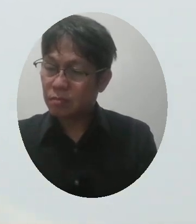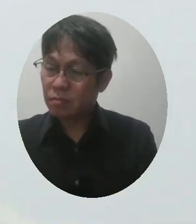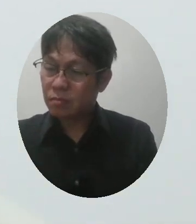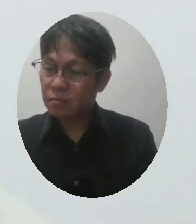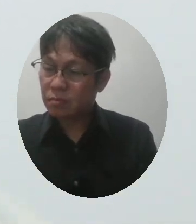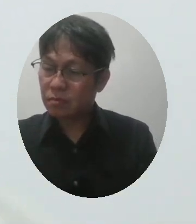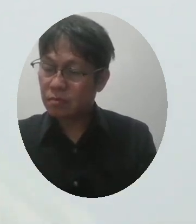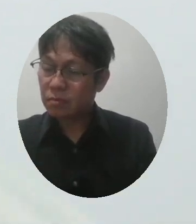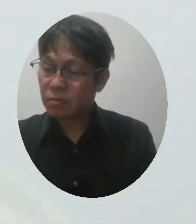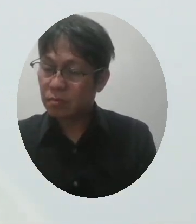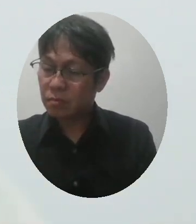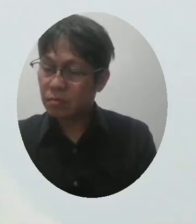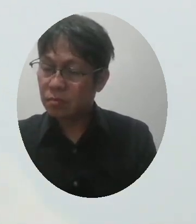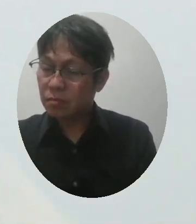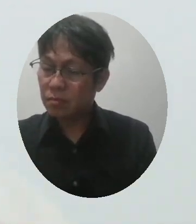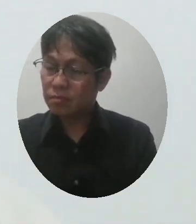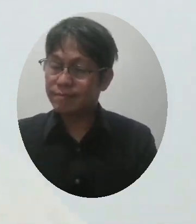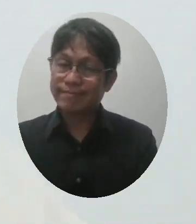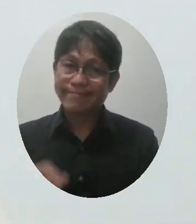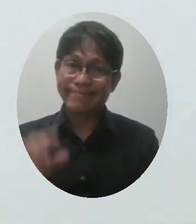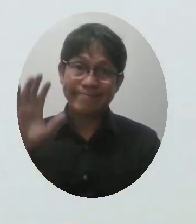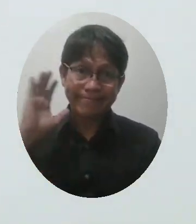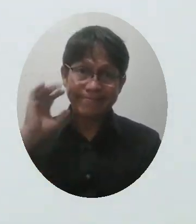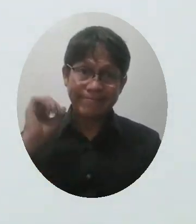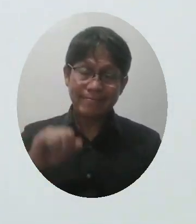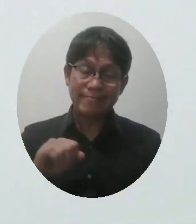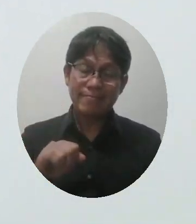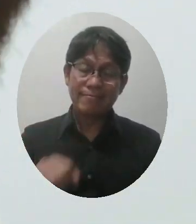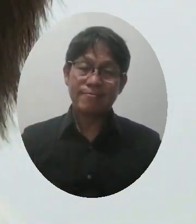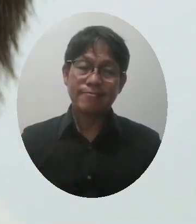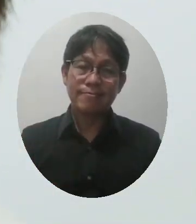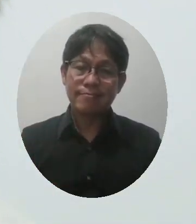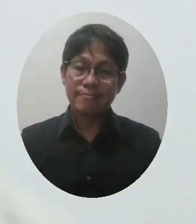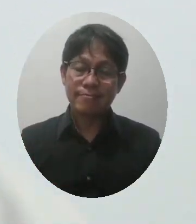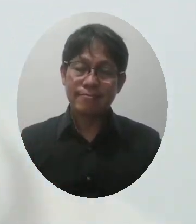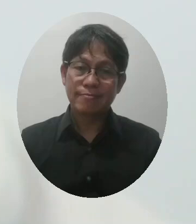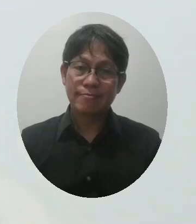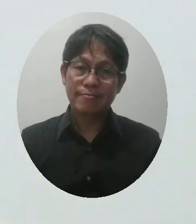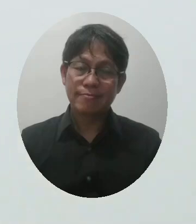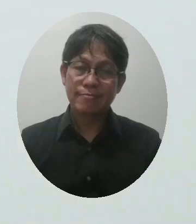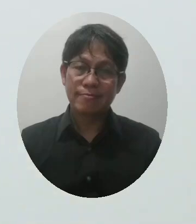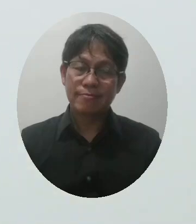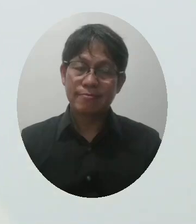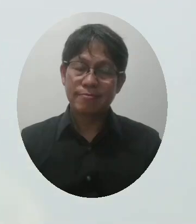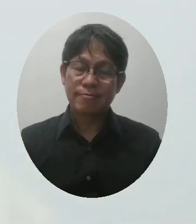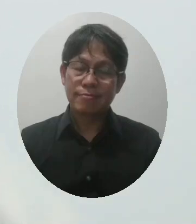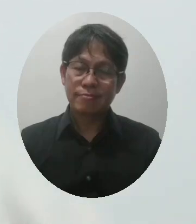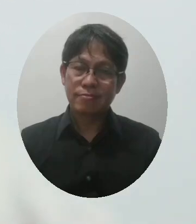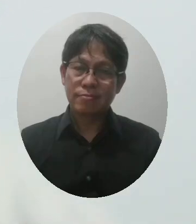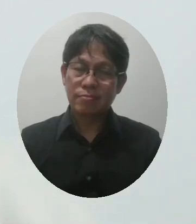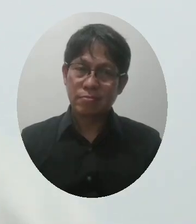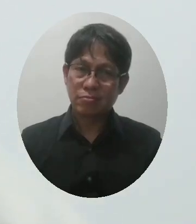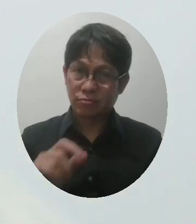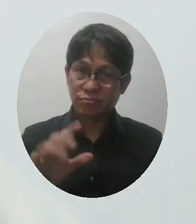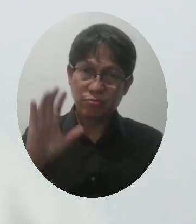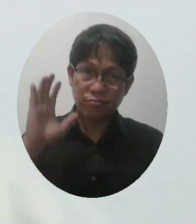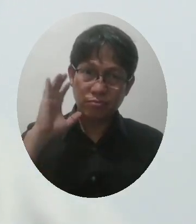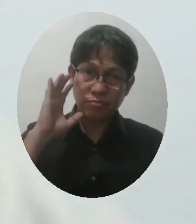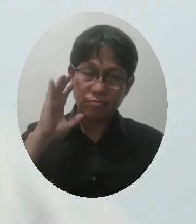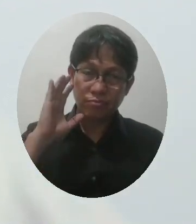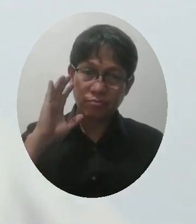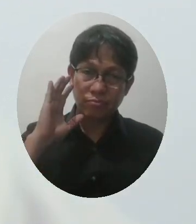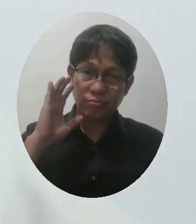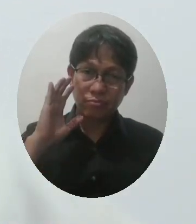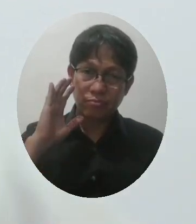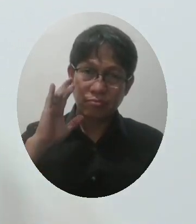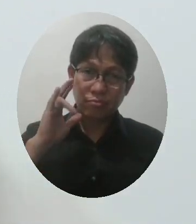Okay na po. Okay na. Inalain mo muna kami. Hindi na mahina. Tama lang ang lakas. Anong grade ka na